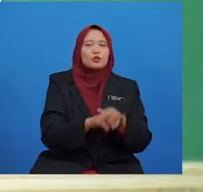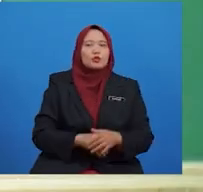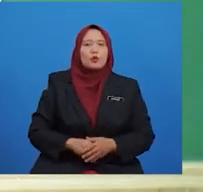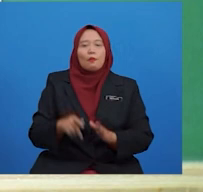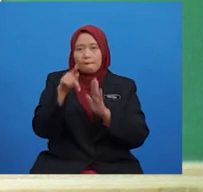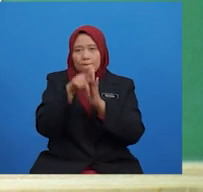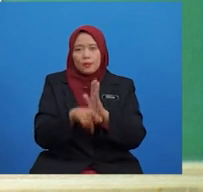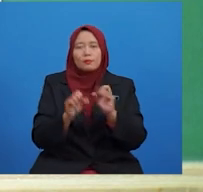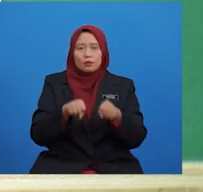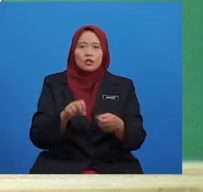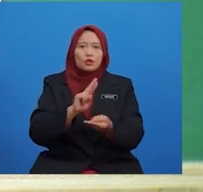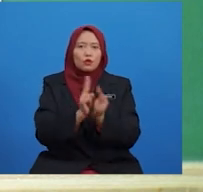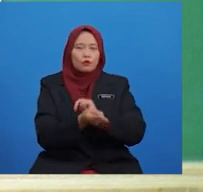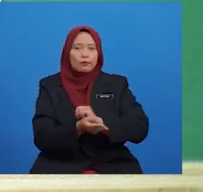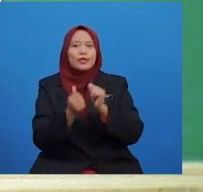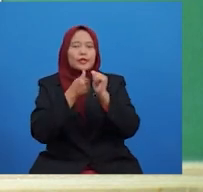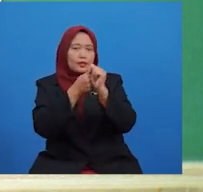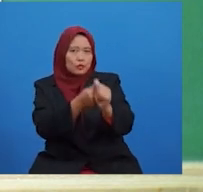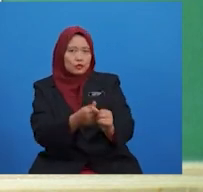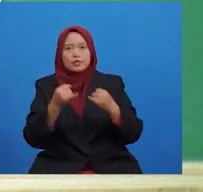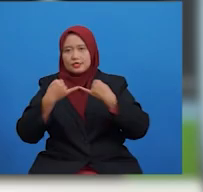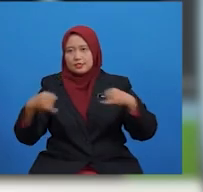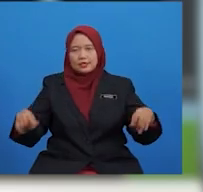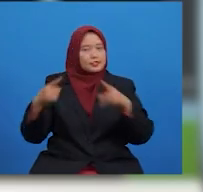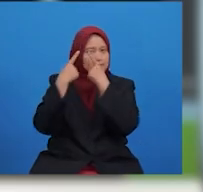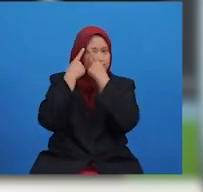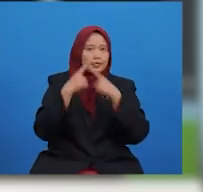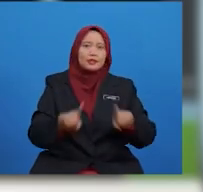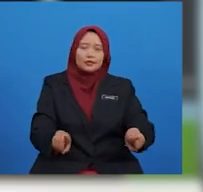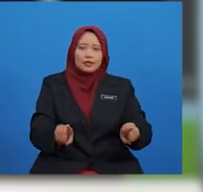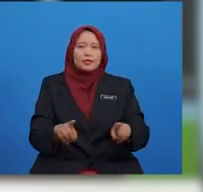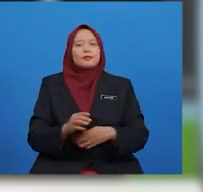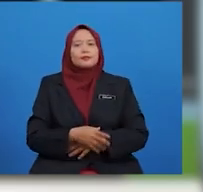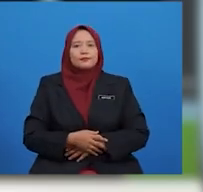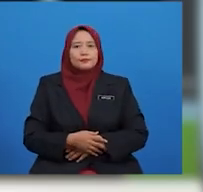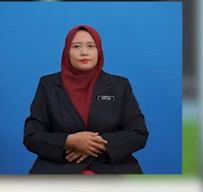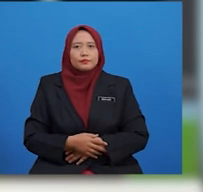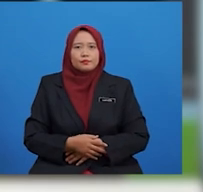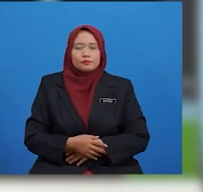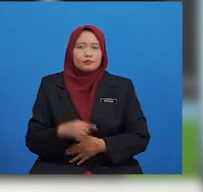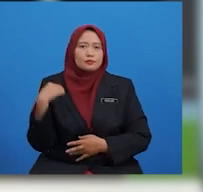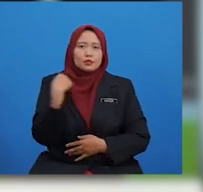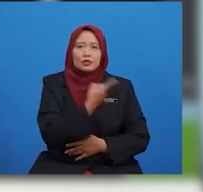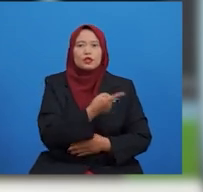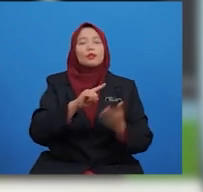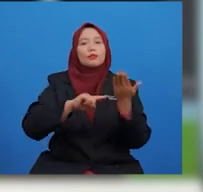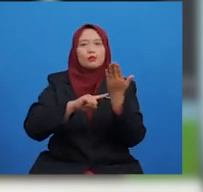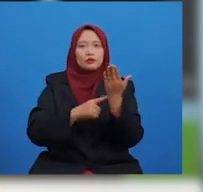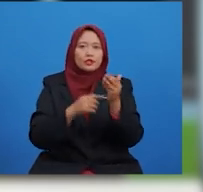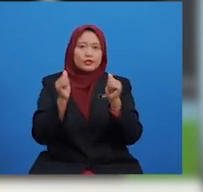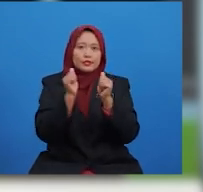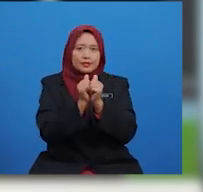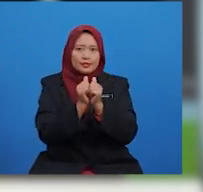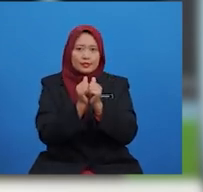ubah mengikut jenis data yang sesuai. Baiklah, kita mulakan dengan pengisytiharan jenis